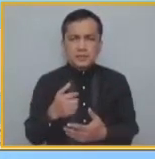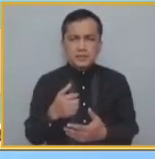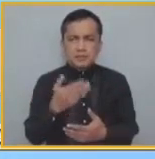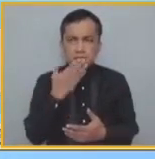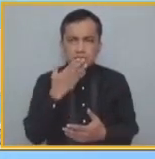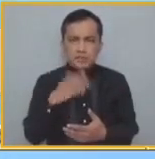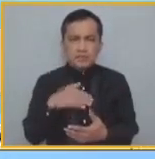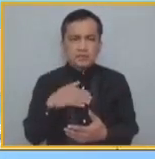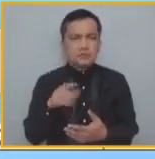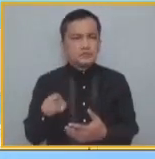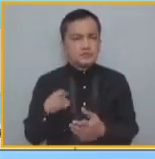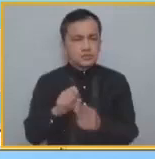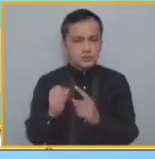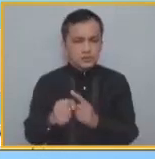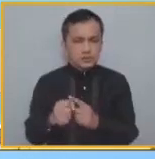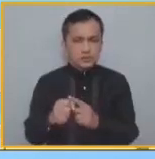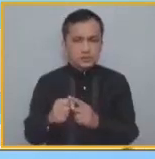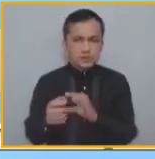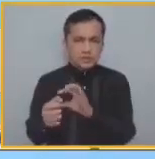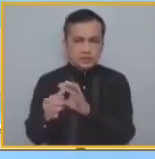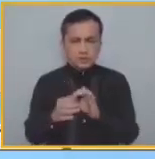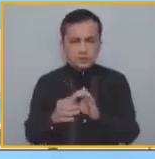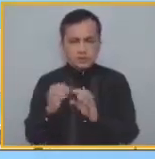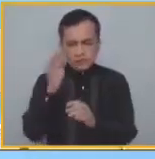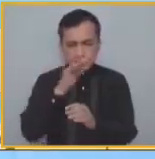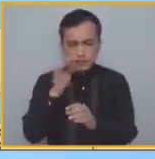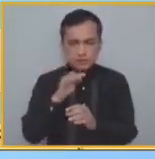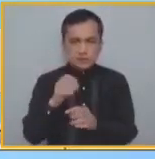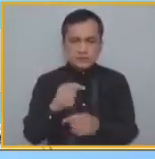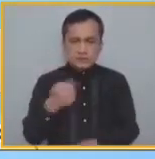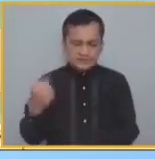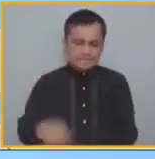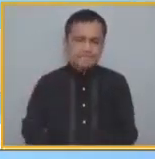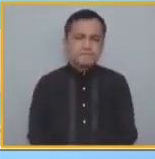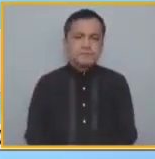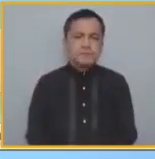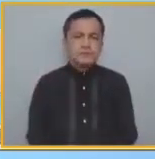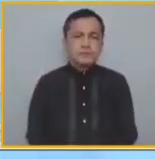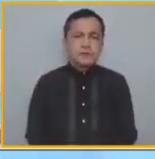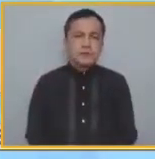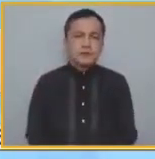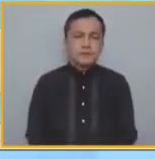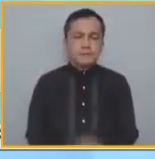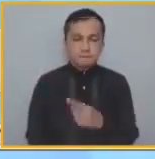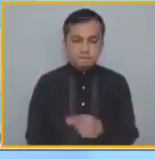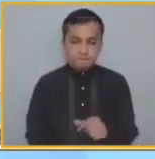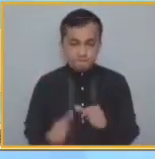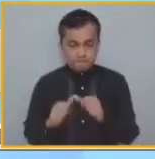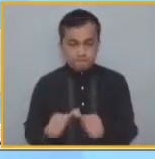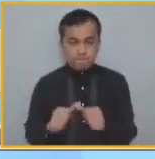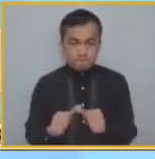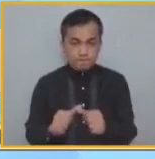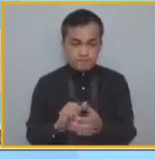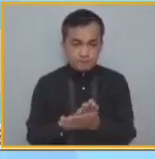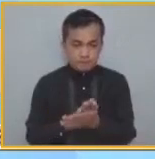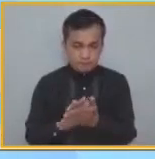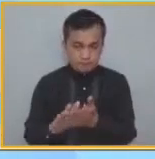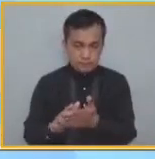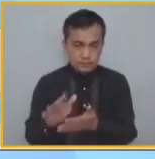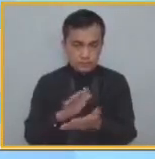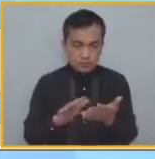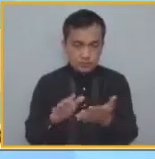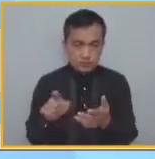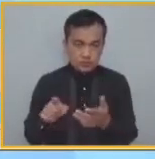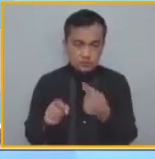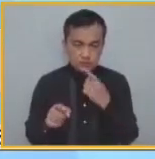Philippine citizens in China. Habang patuloy ang pag-aayos ng gusot sa pagitan ng dalawang bansa, tiniyak ng opisyal na hindi